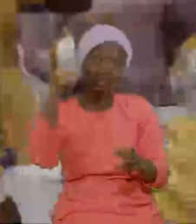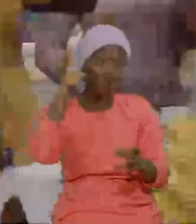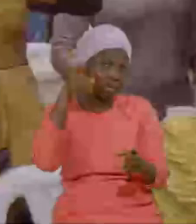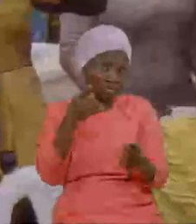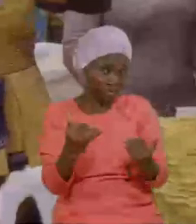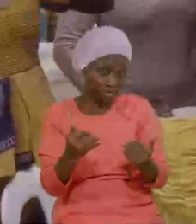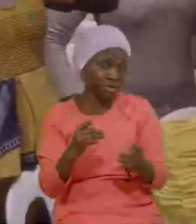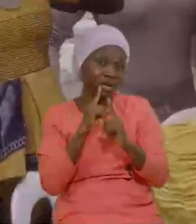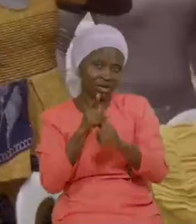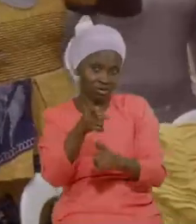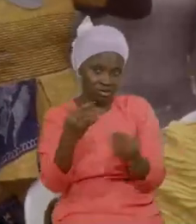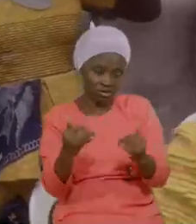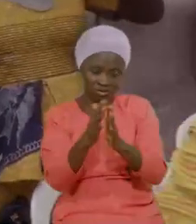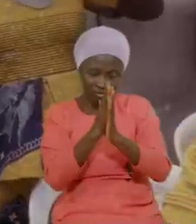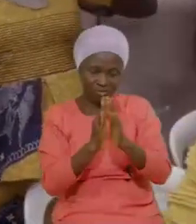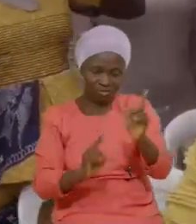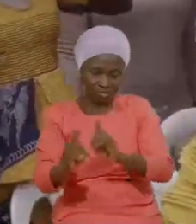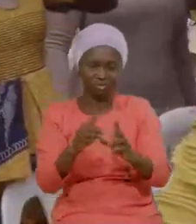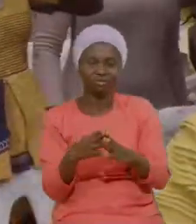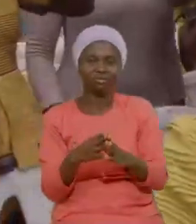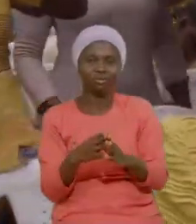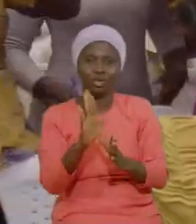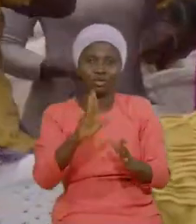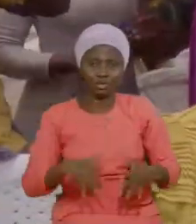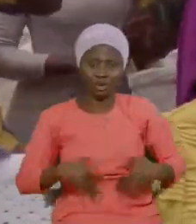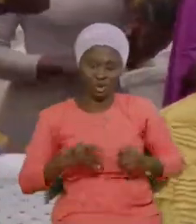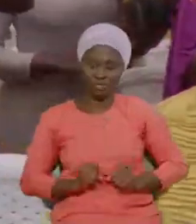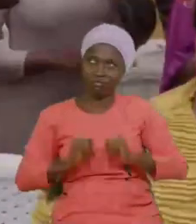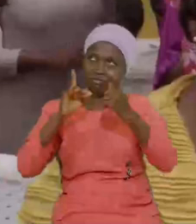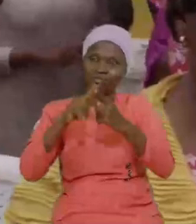Prie le Seigneur, il exauce ta prière maintenant.